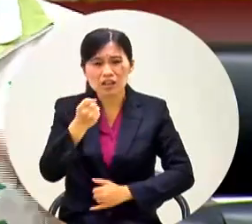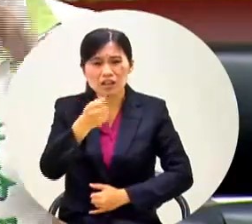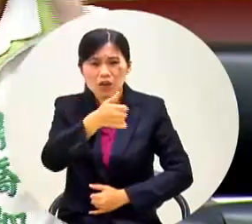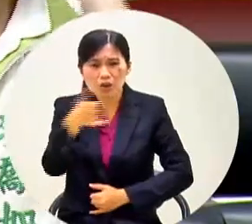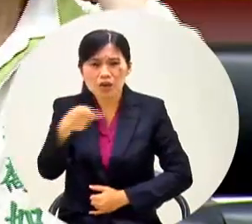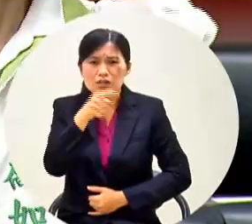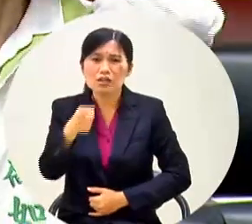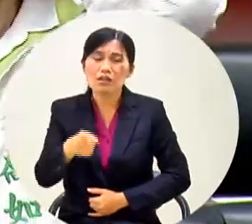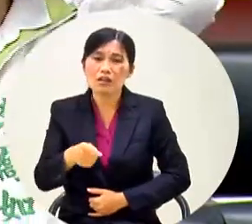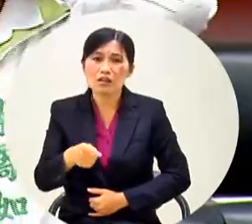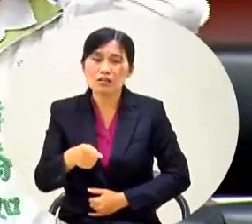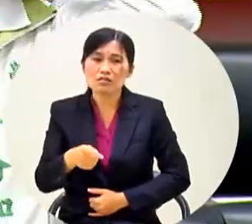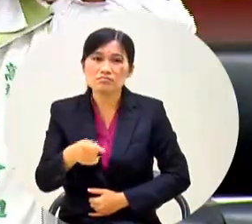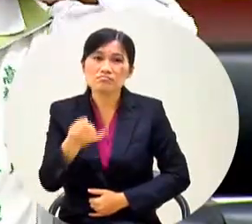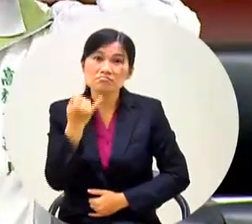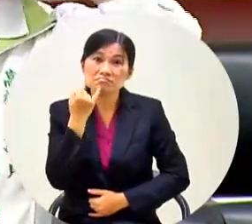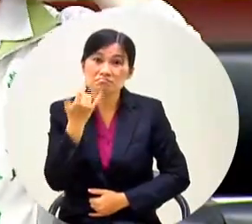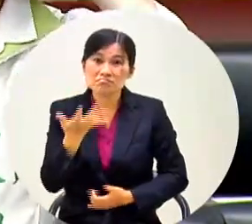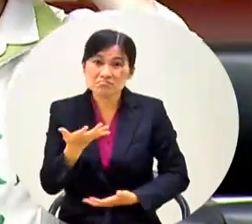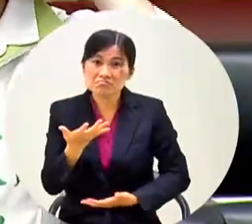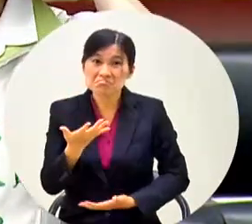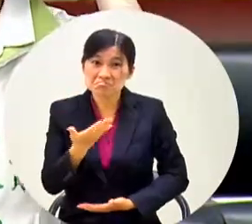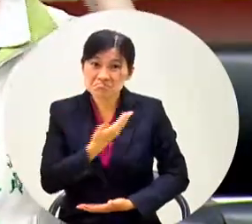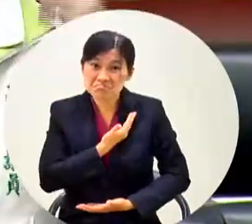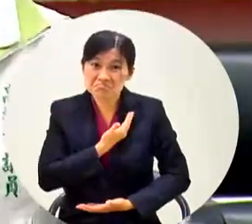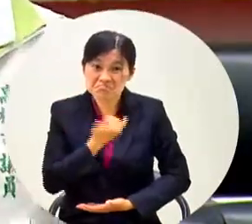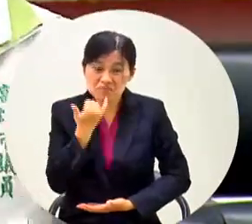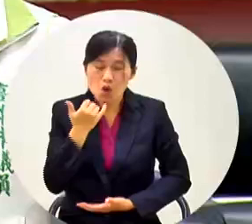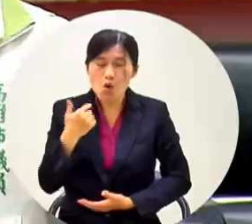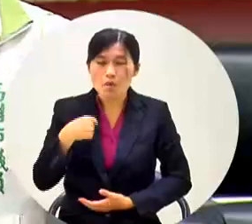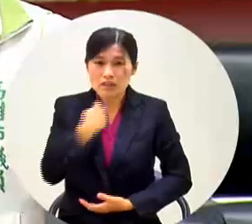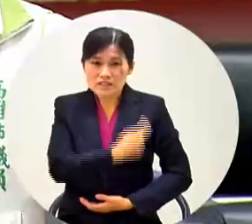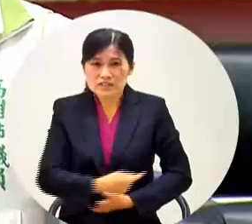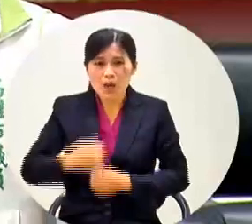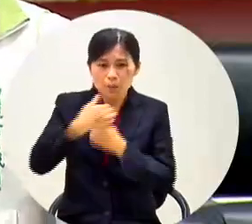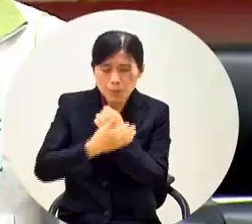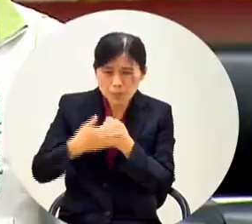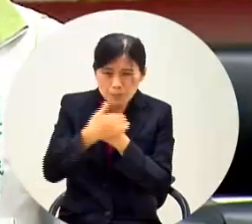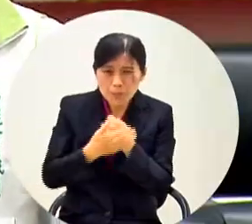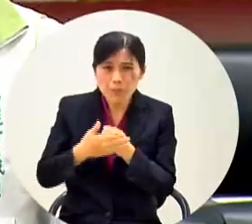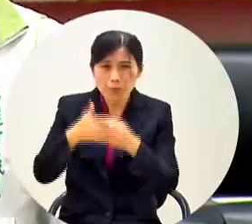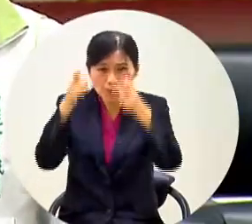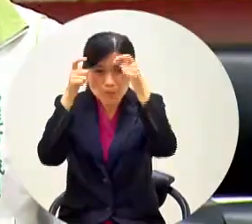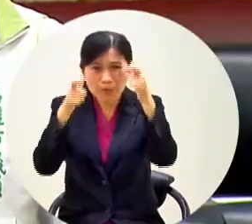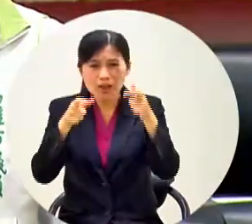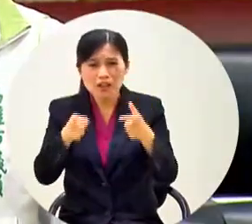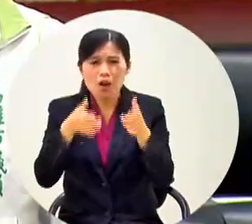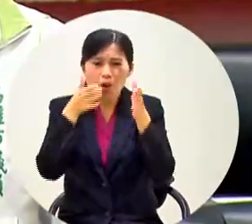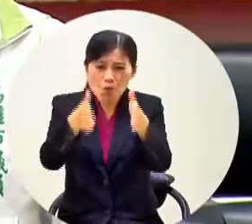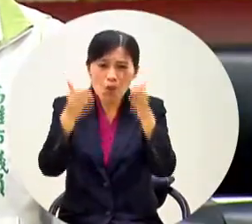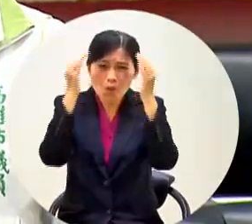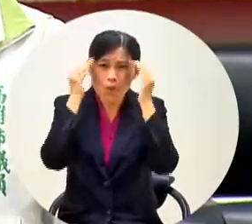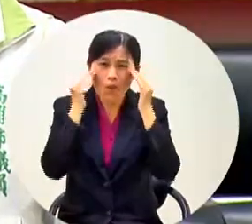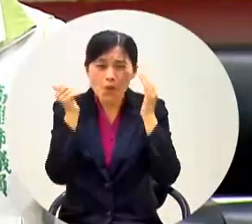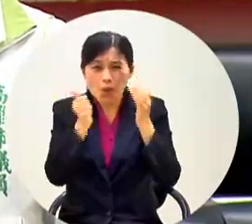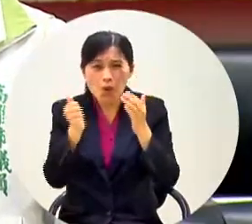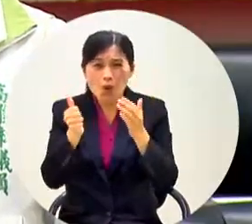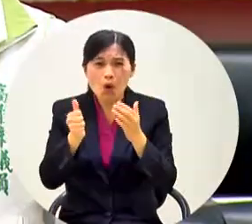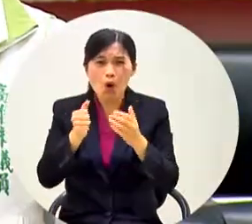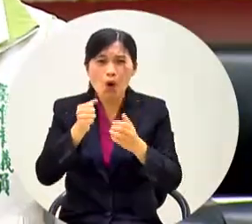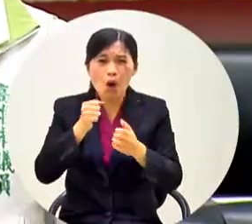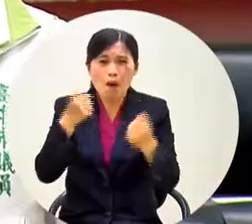我们用身体在护住高雄，你们为了韩国一个人使用暴力，挥拳打人，用手勒脖